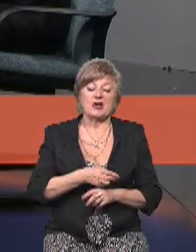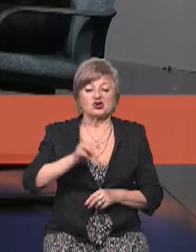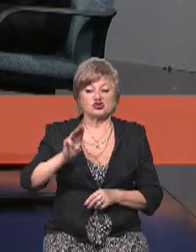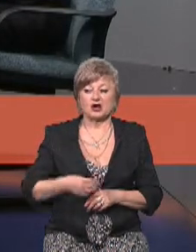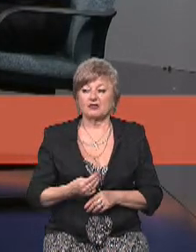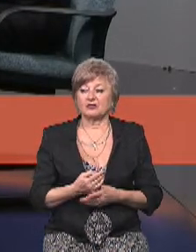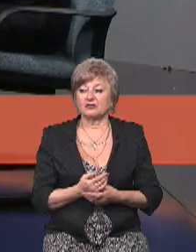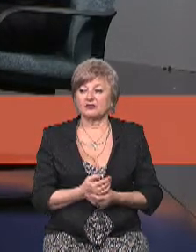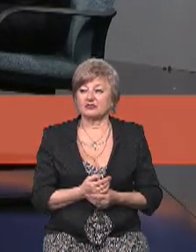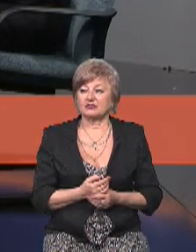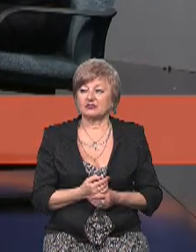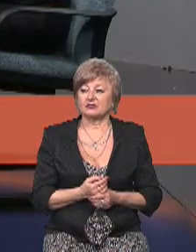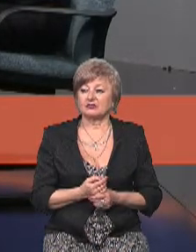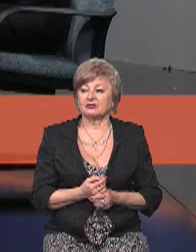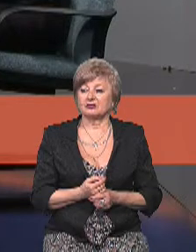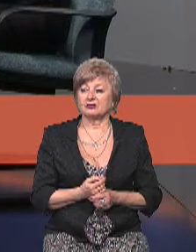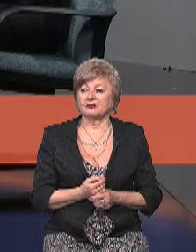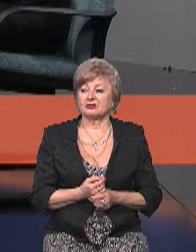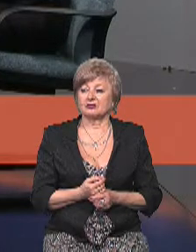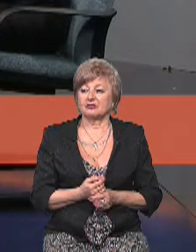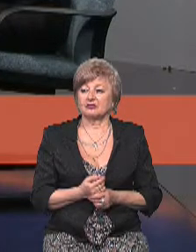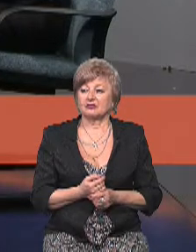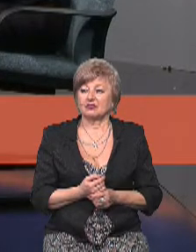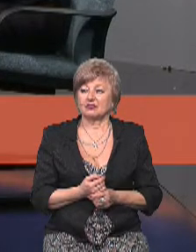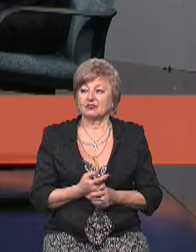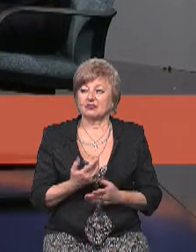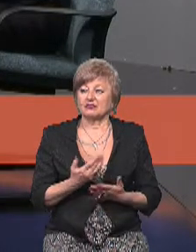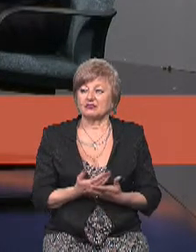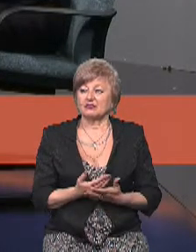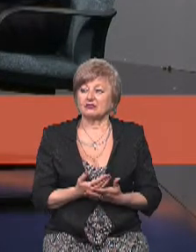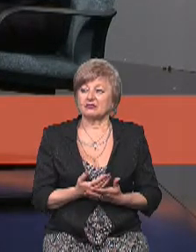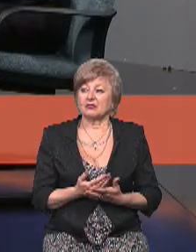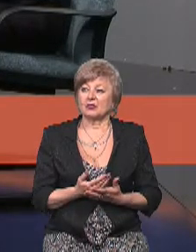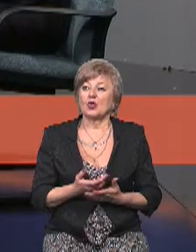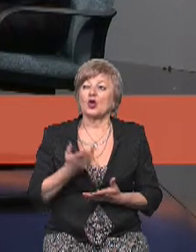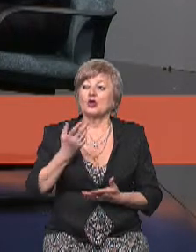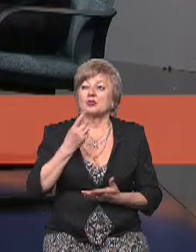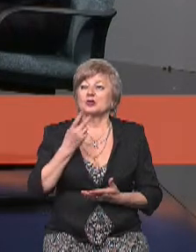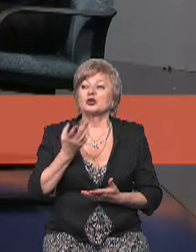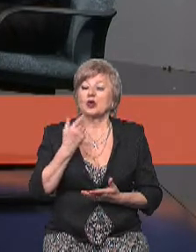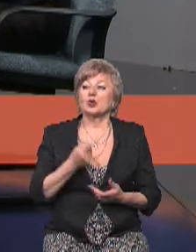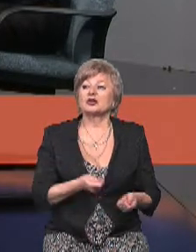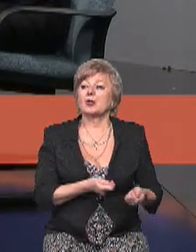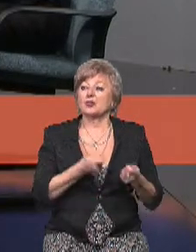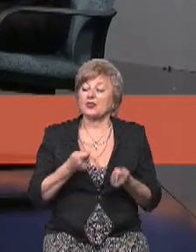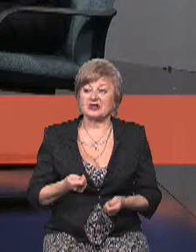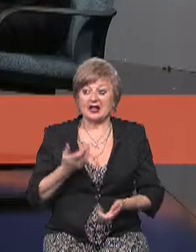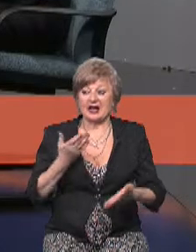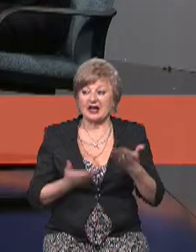санкцій? В якому режимі він був завезений? Для початку. Давайте,